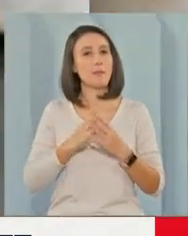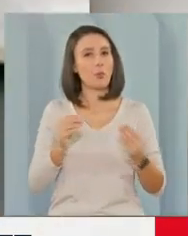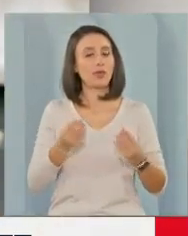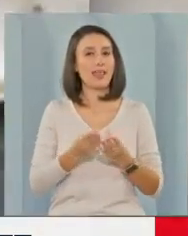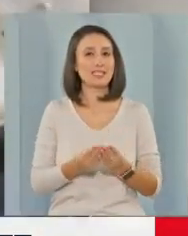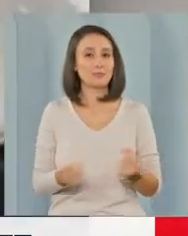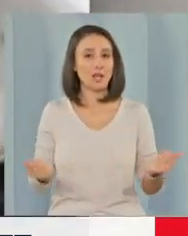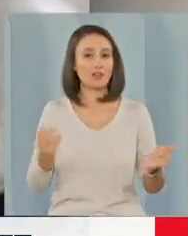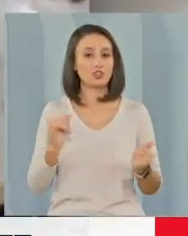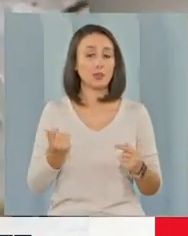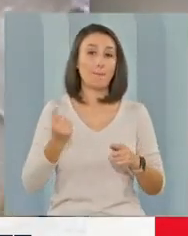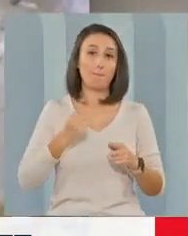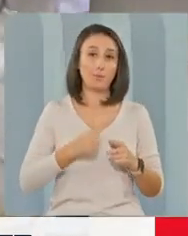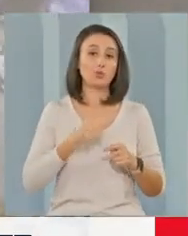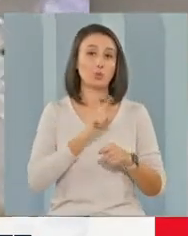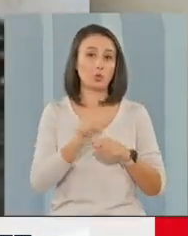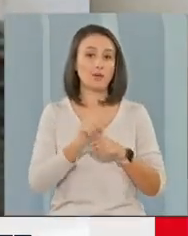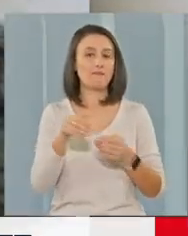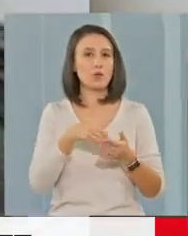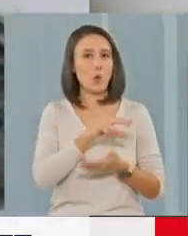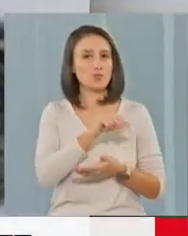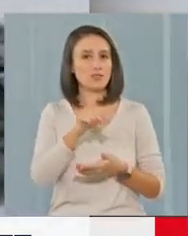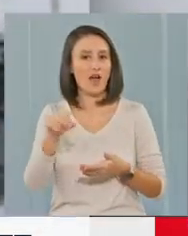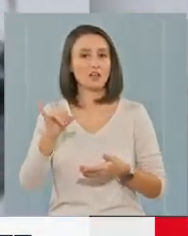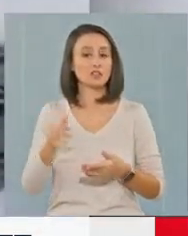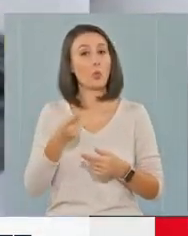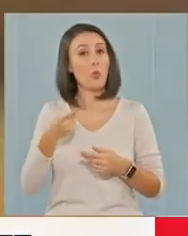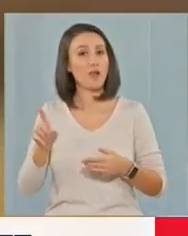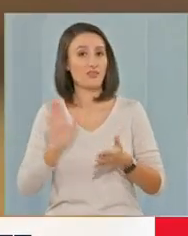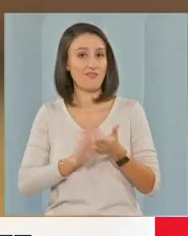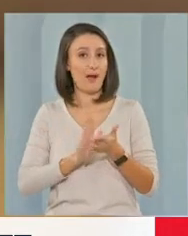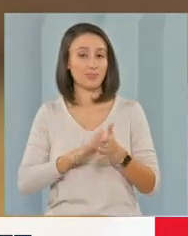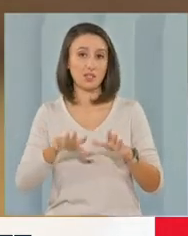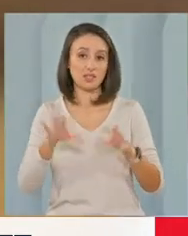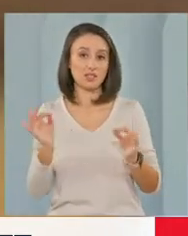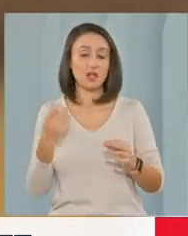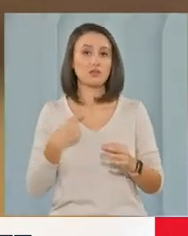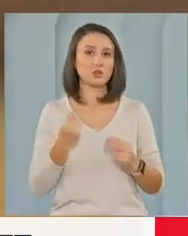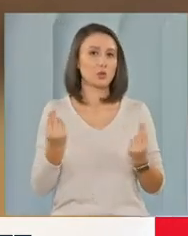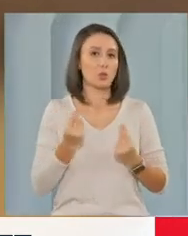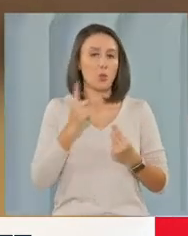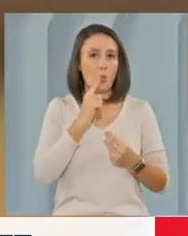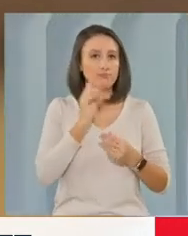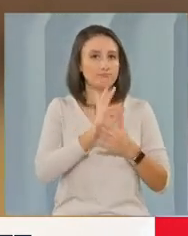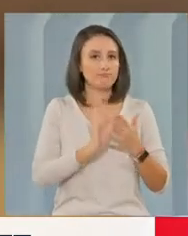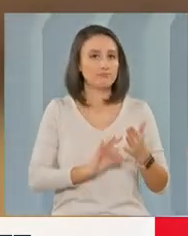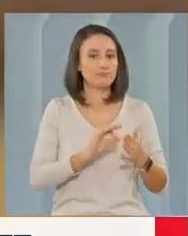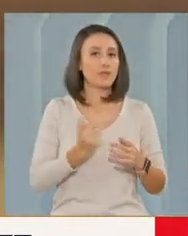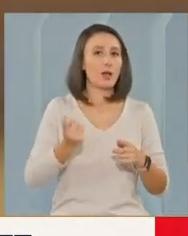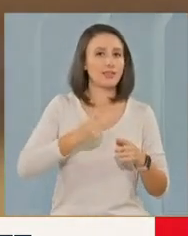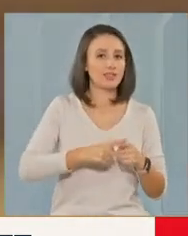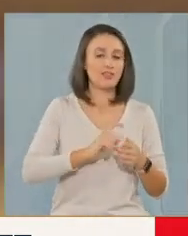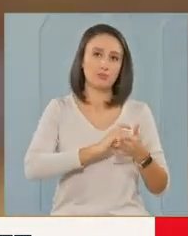expirate în plus producătorii utilizau sarea neiodată și o altă neregulă descoperită a fost omiterea scrierii aditivilor